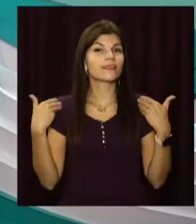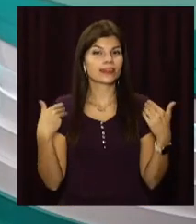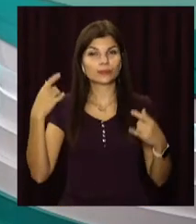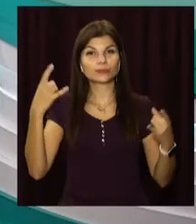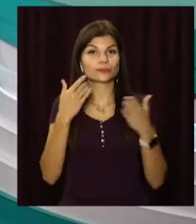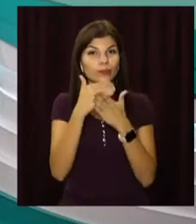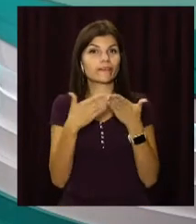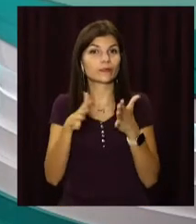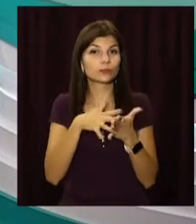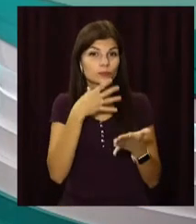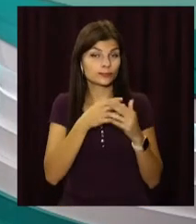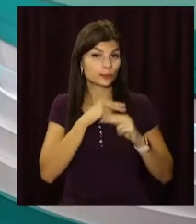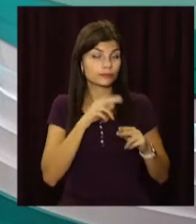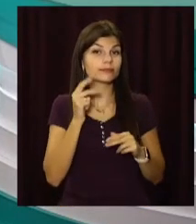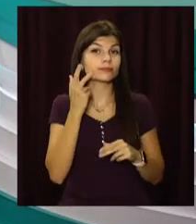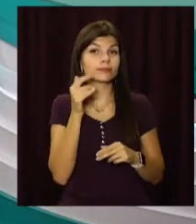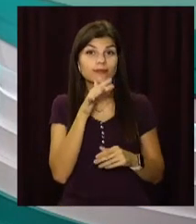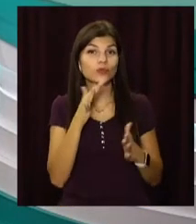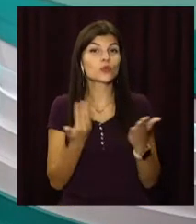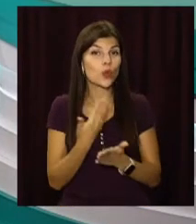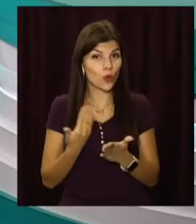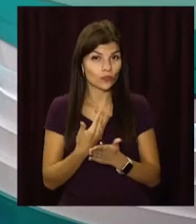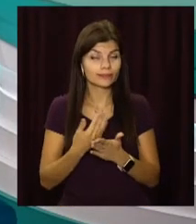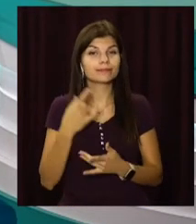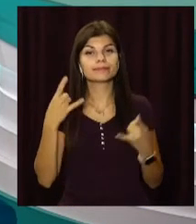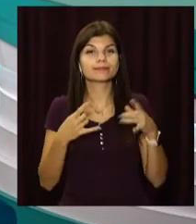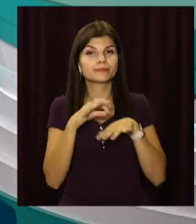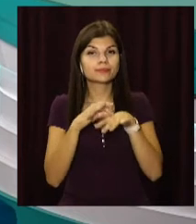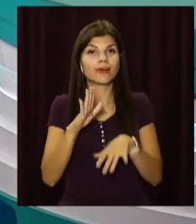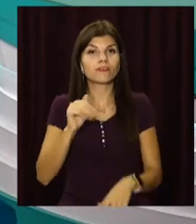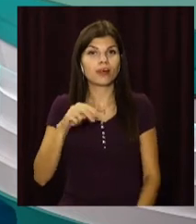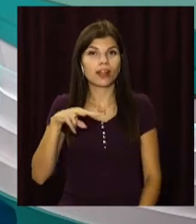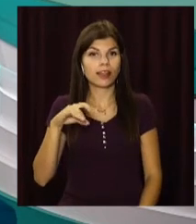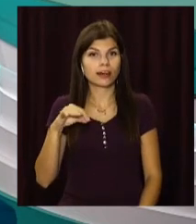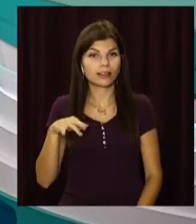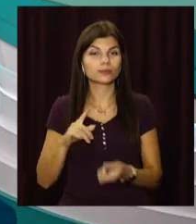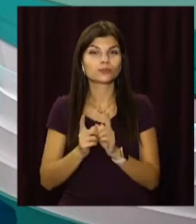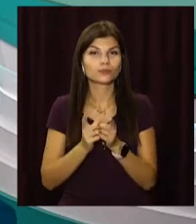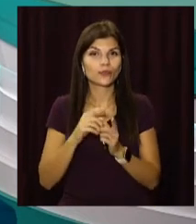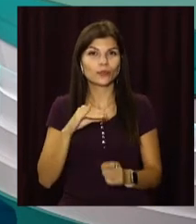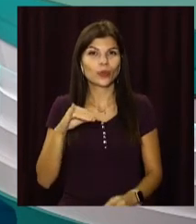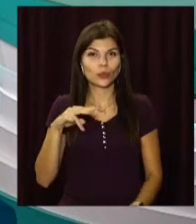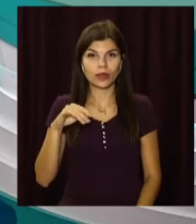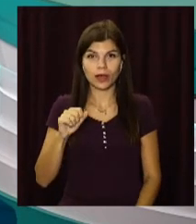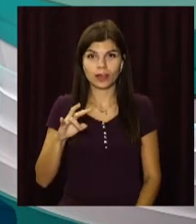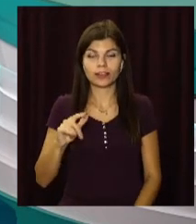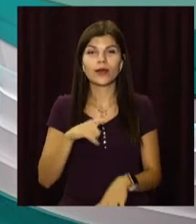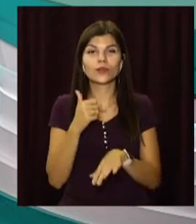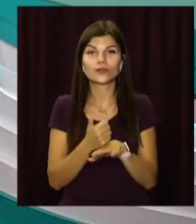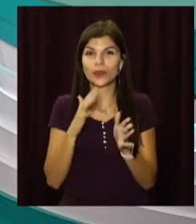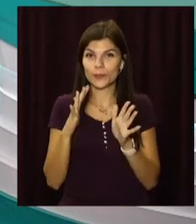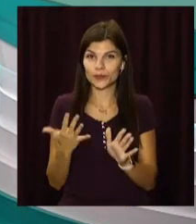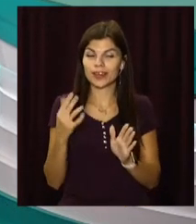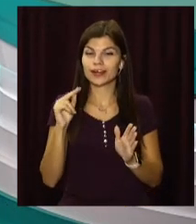Вітаю! Відкритий продовжує свою роботу, і як завжди, у цій порі новини. Для вас працюють Валерія Майна та сурдоперекладачка Юліана Пуговкіна. І про